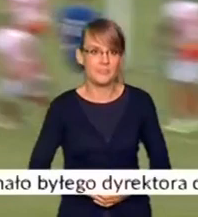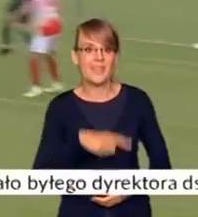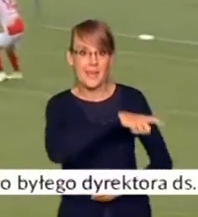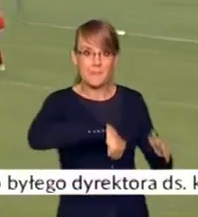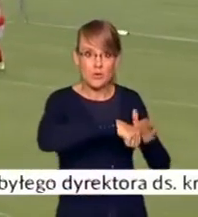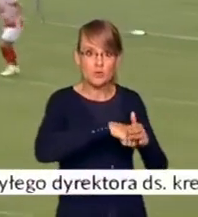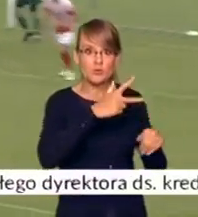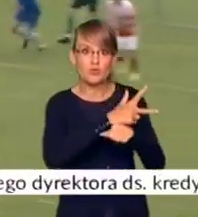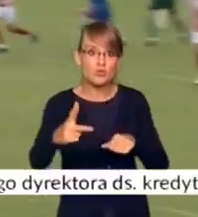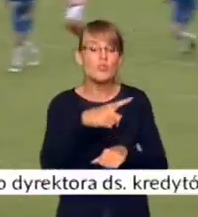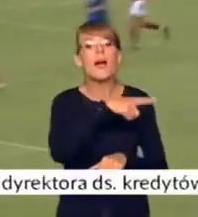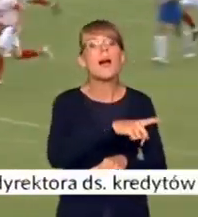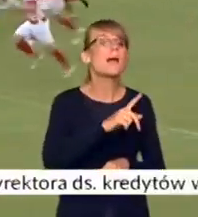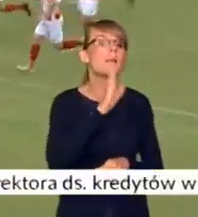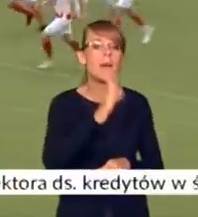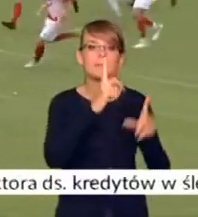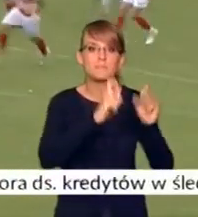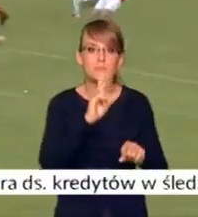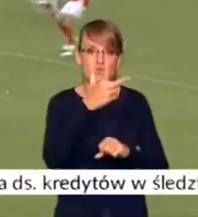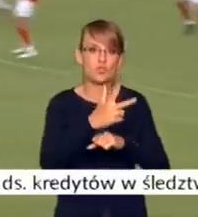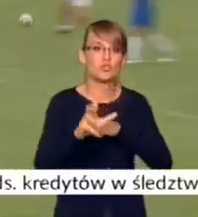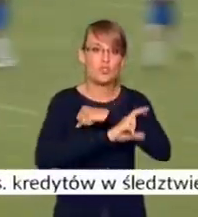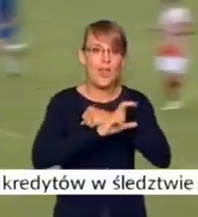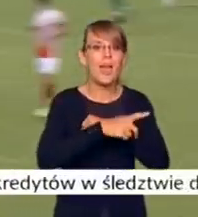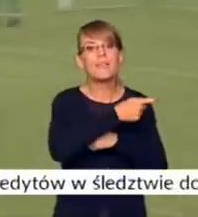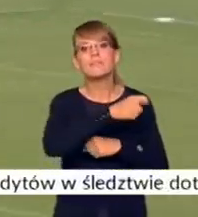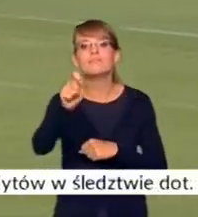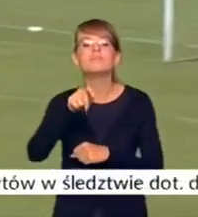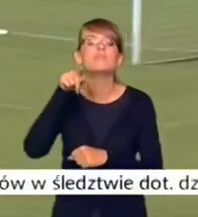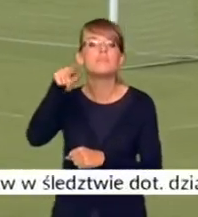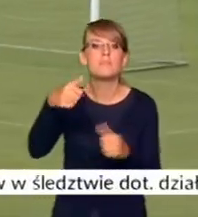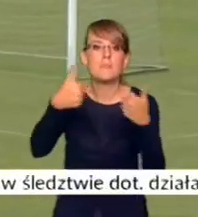trzecioligowe rozgrywki zainaugurują 3 sierpnia od wyjazdowego meczu z Olimpią Zambrów.